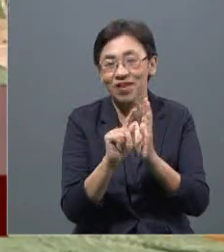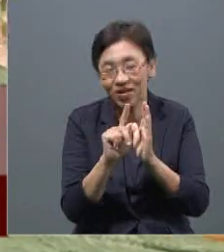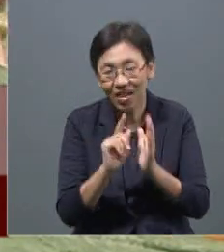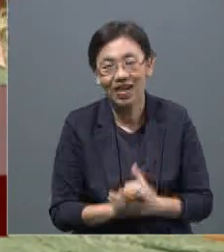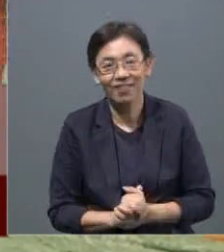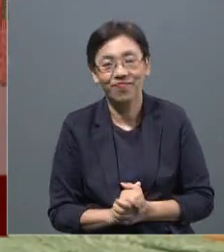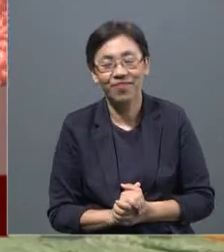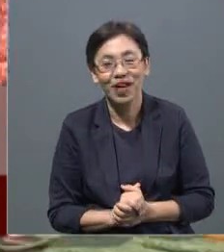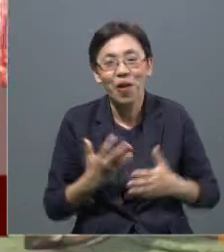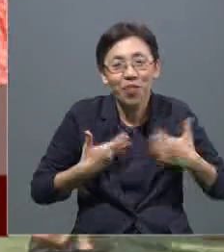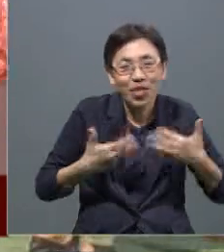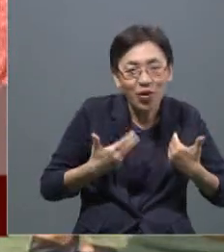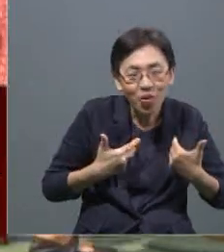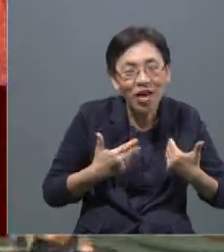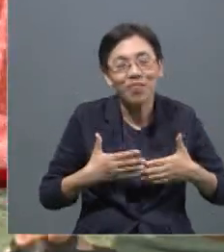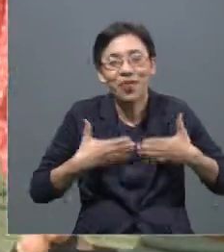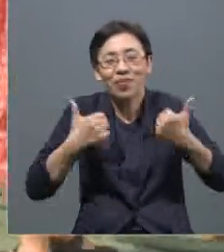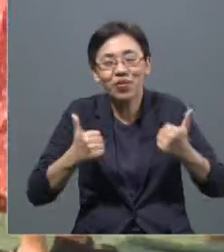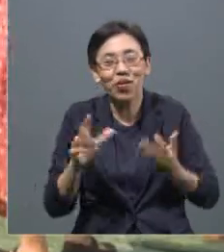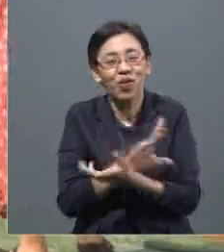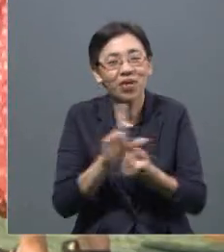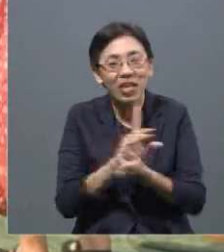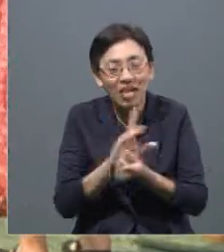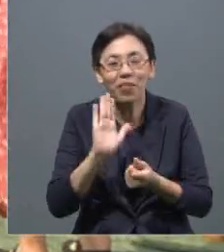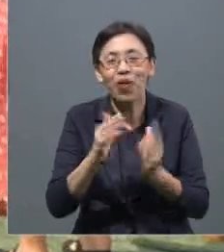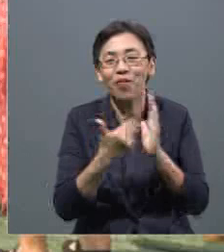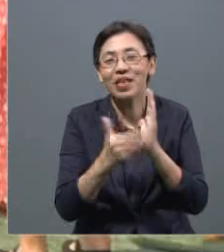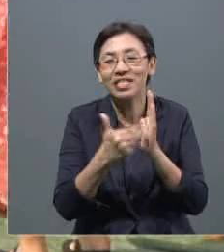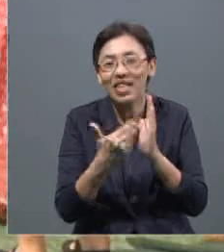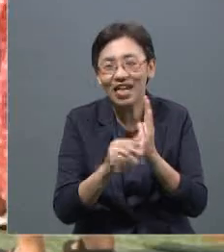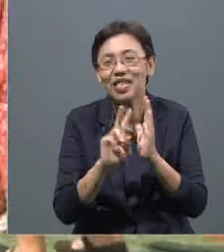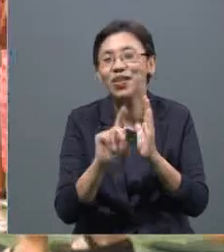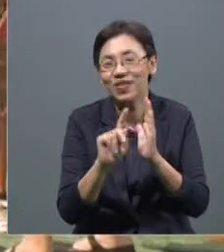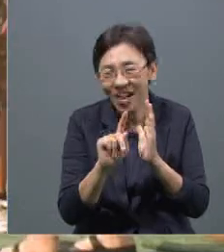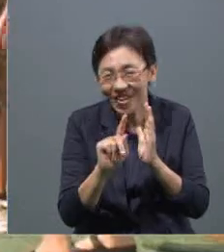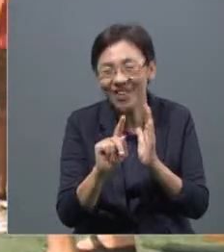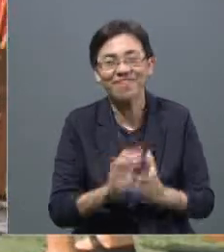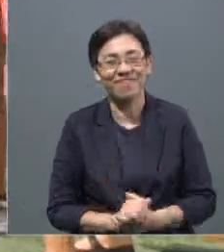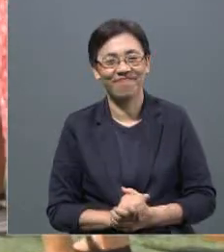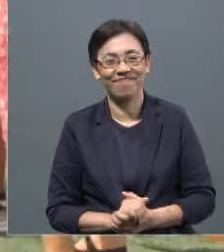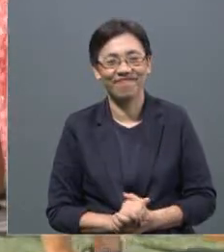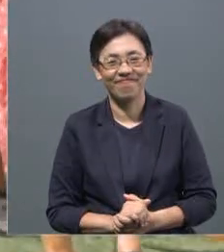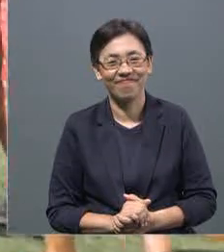มาพอกับความมวลความซึ้งวิถีวัฒนธรรมไทยบ้านอีสานแบบดั้งเดิมที่ขอนแก่นกันแล้วกันครับ